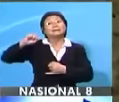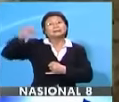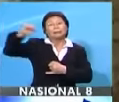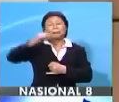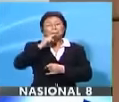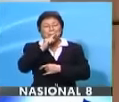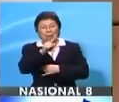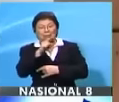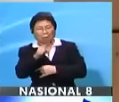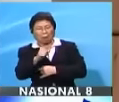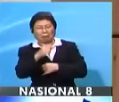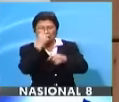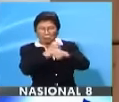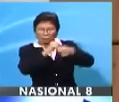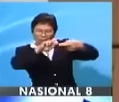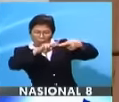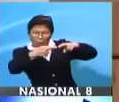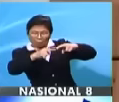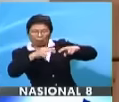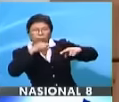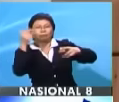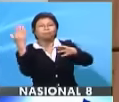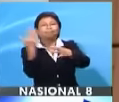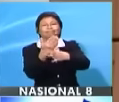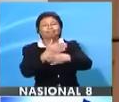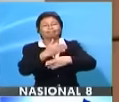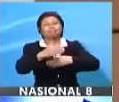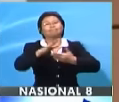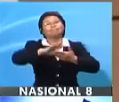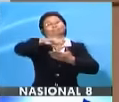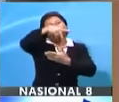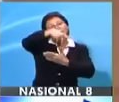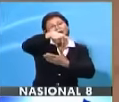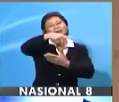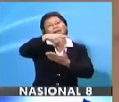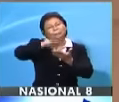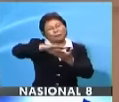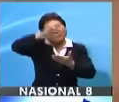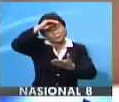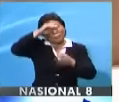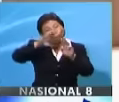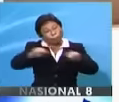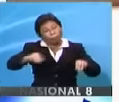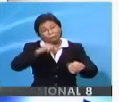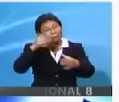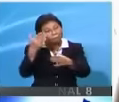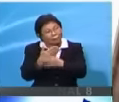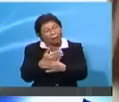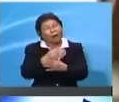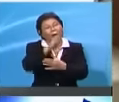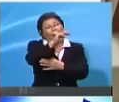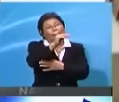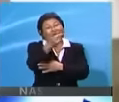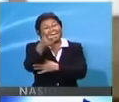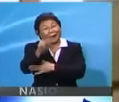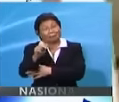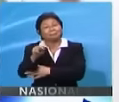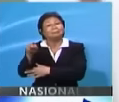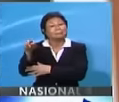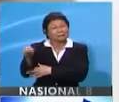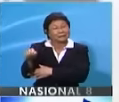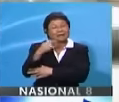memastikan segala kerja pembaikan tidak akan menjejaskan proses pembelajaran murid-murid. Selain itu, Majlis Keselamatan Negara